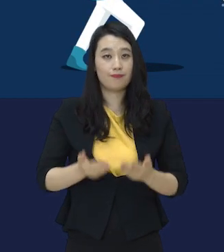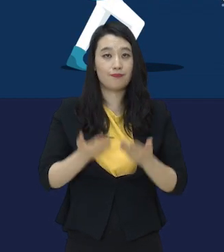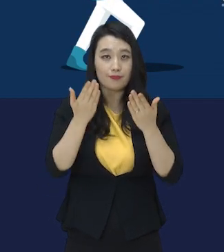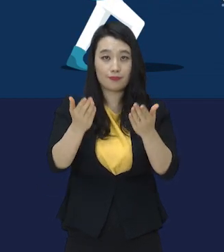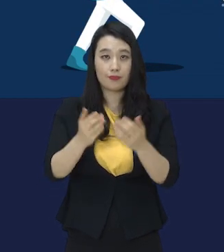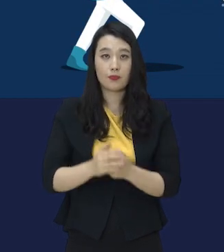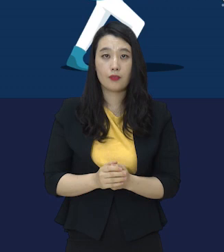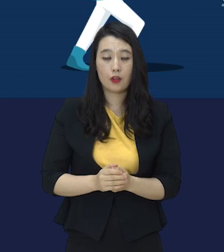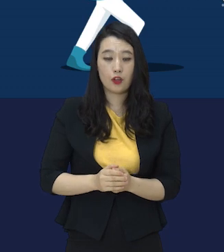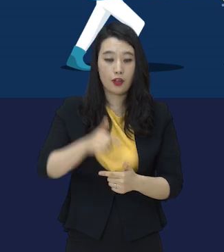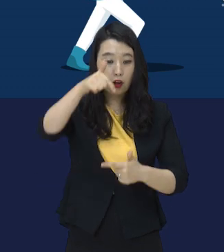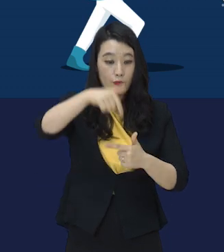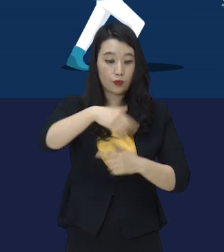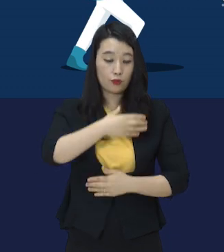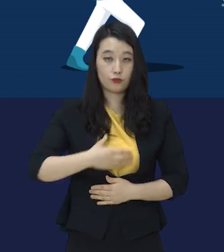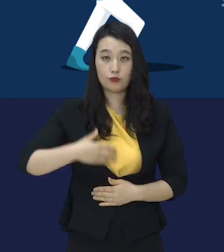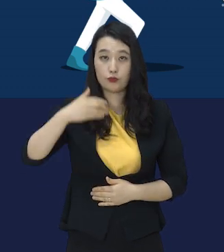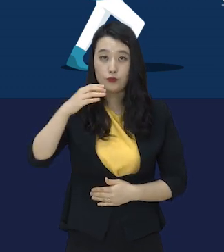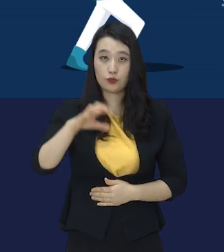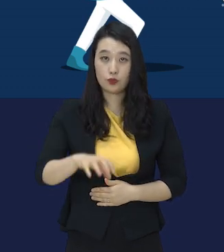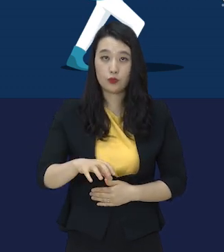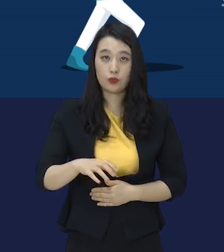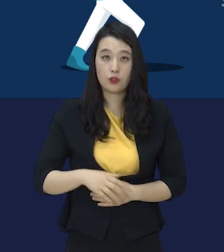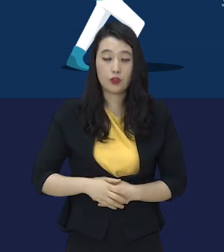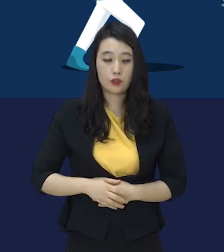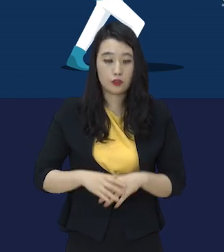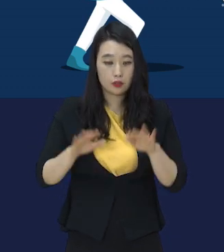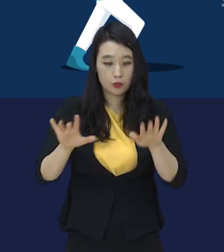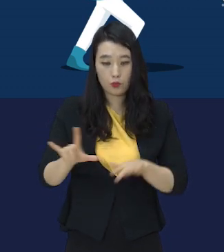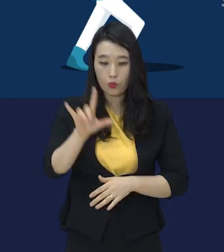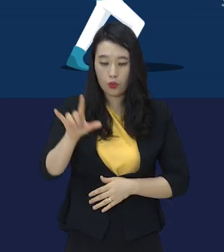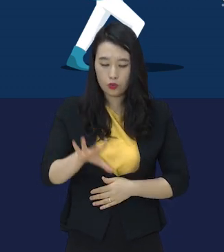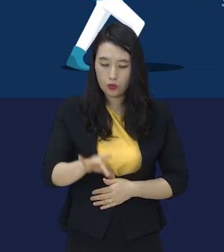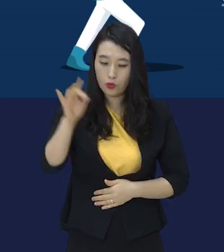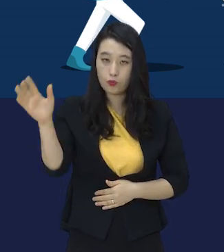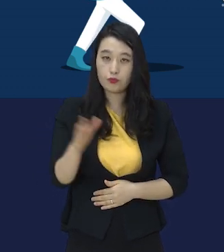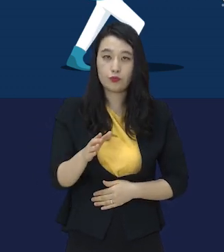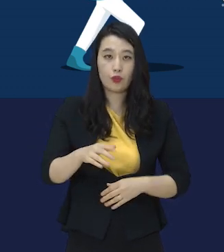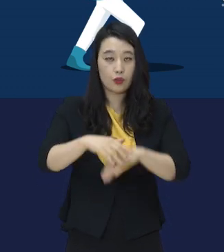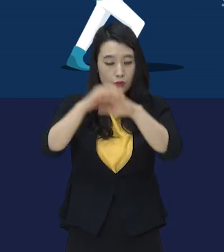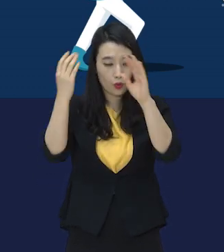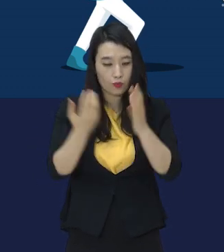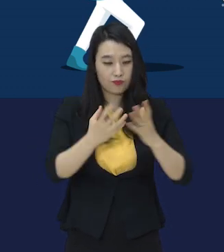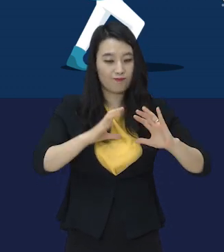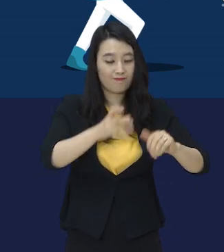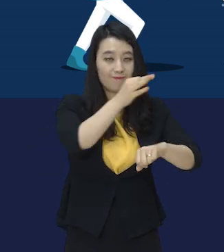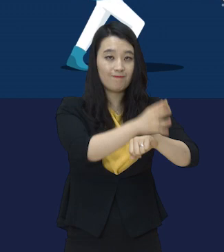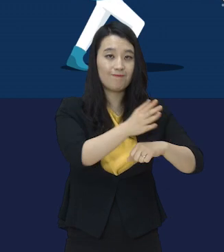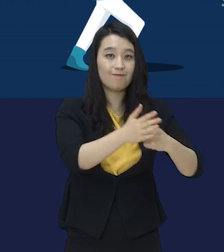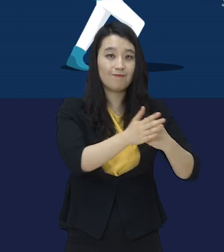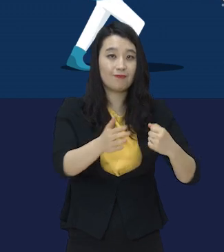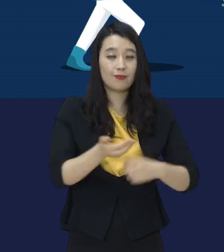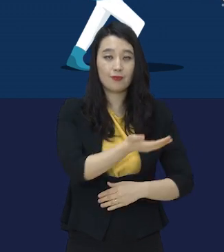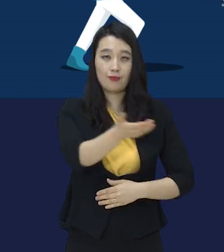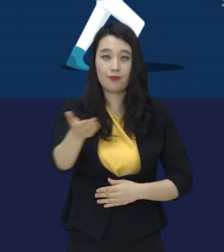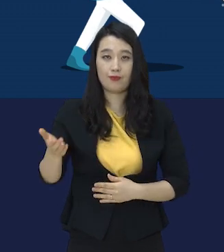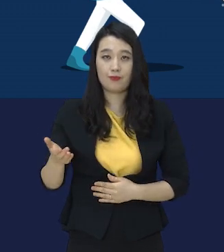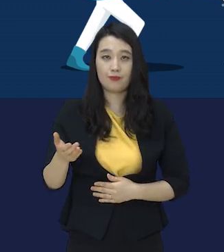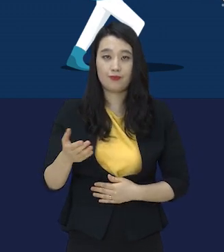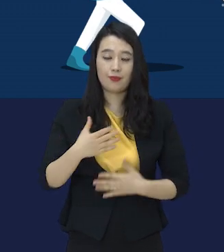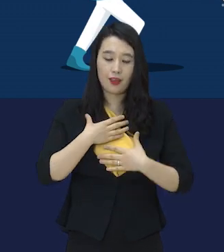저희 강남구청은 이번 사태 초기부터 전량 조달 구매로 사용하고 있으니 구민